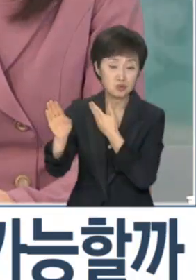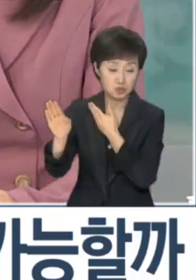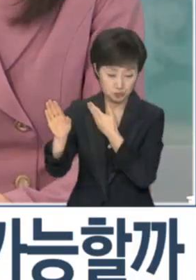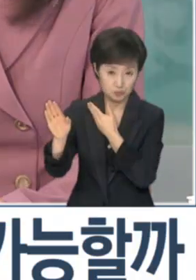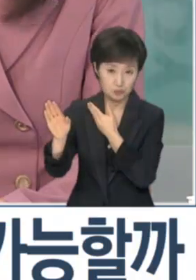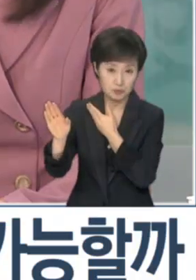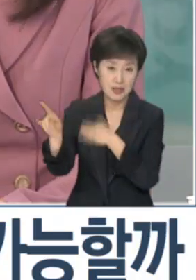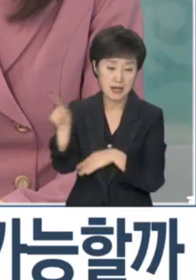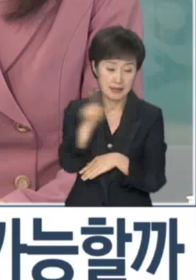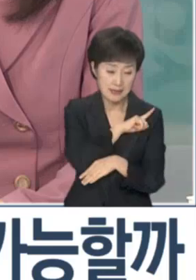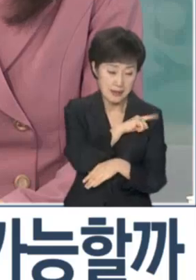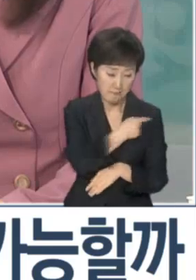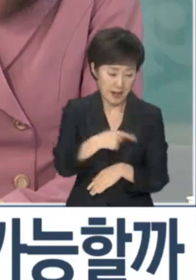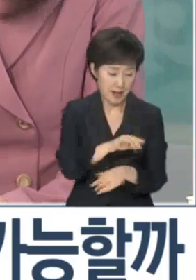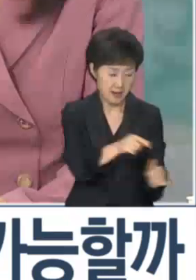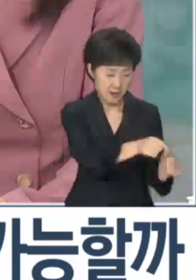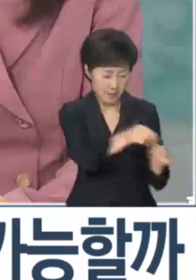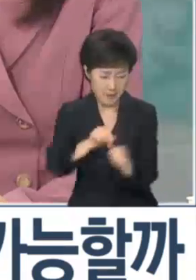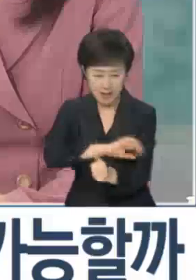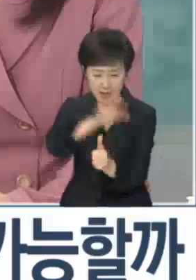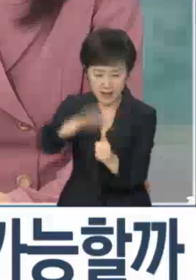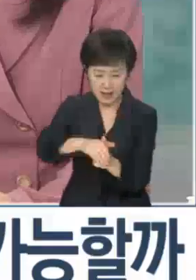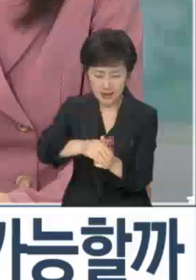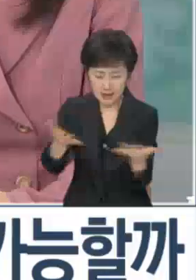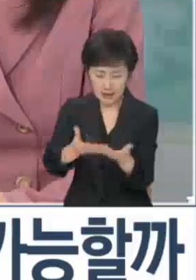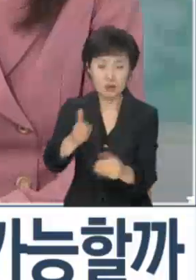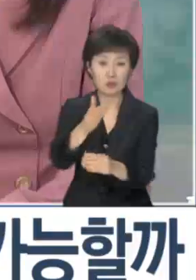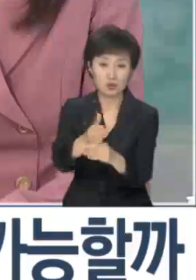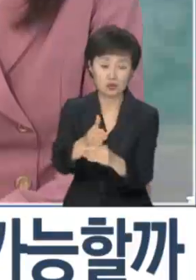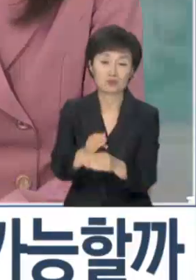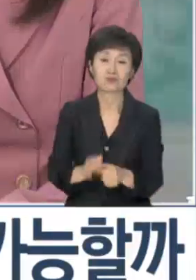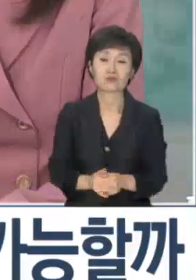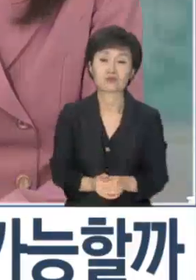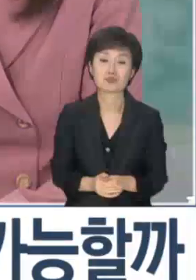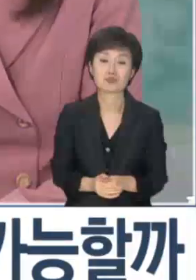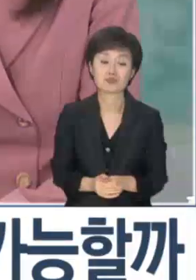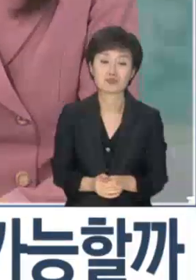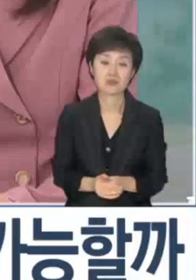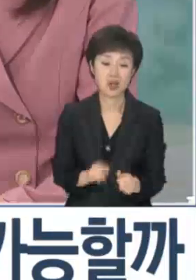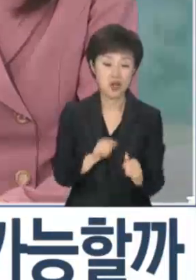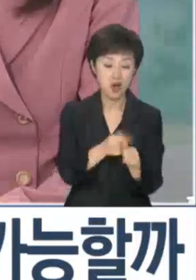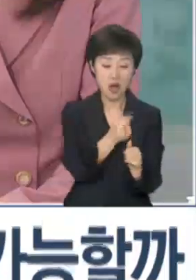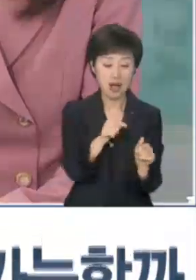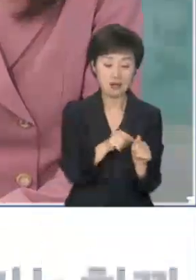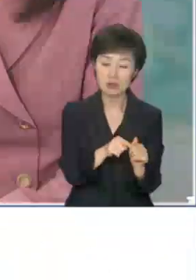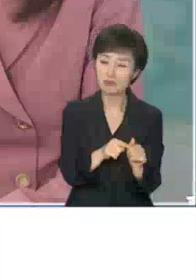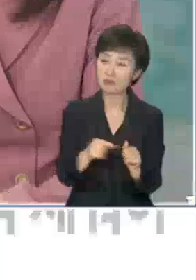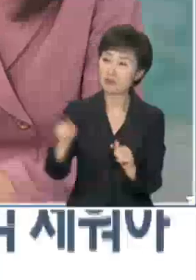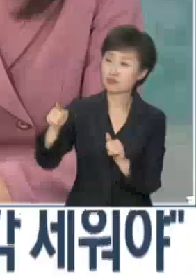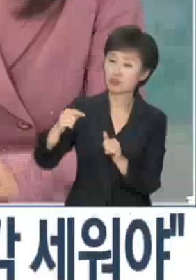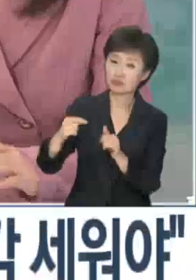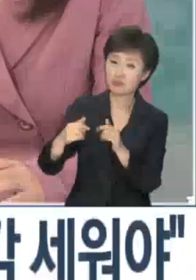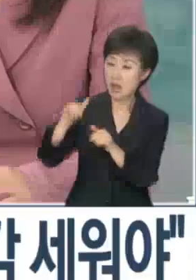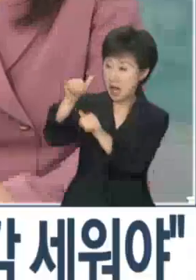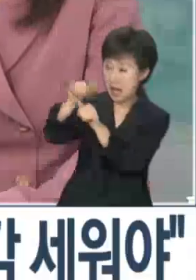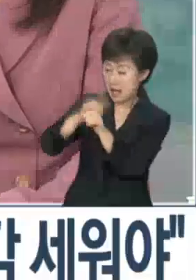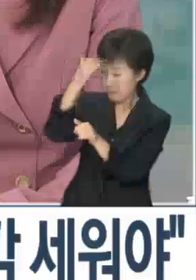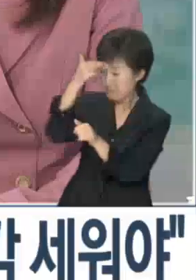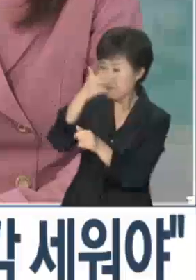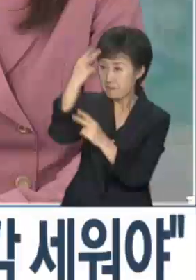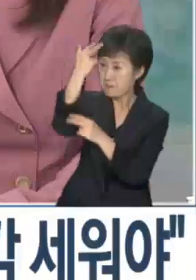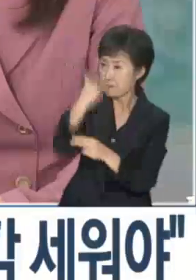내각에 국무위원으로 들어가서 지금까지도 장관직을 역임하고 계신 분입니다. 아무리 본인이 윤석열 대통령과의 어느 정도의